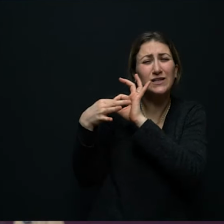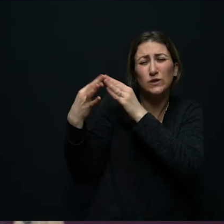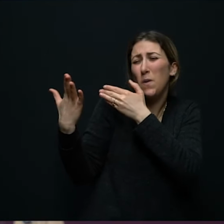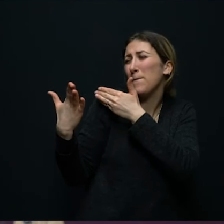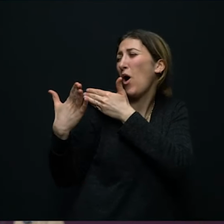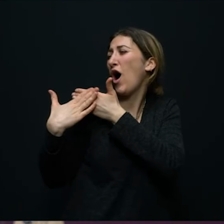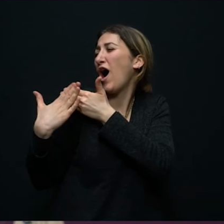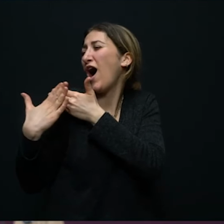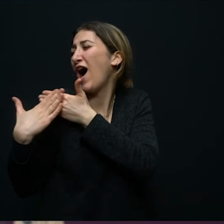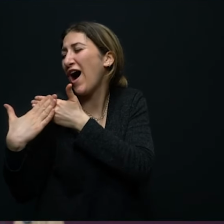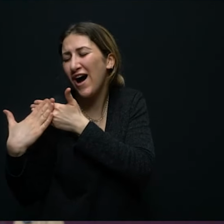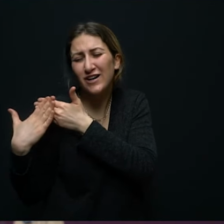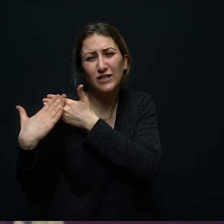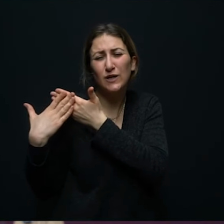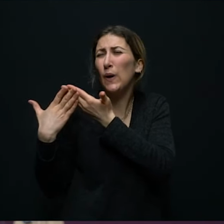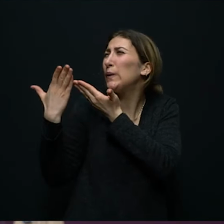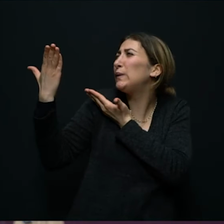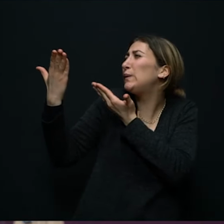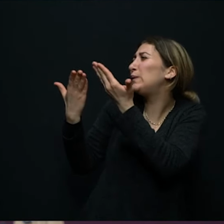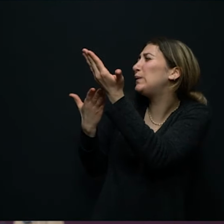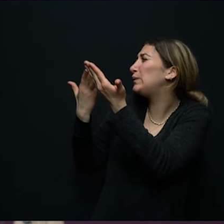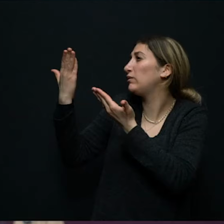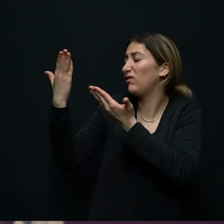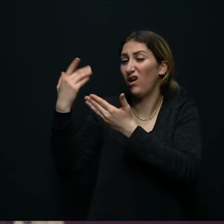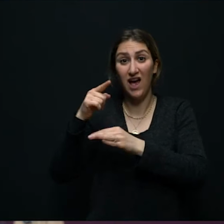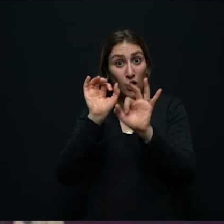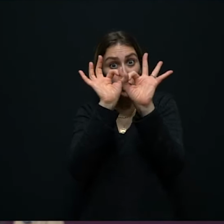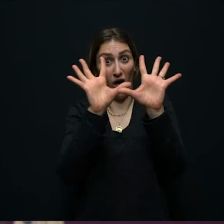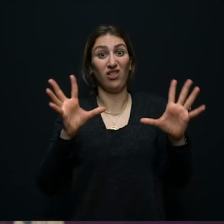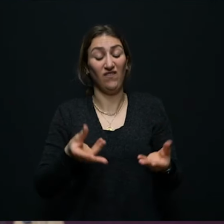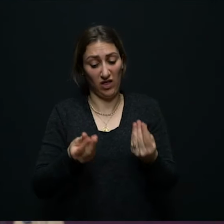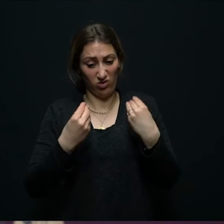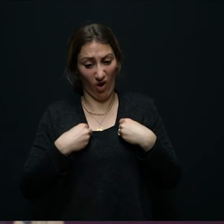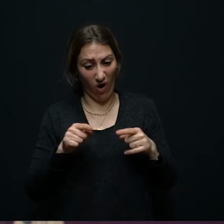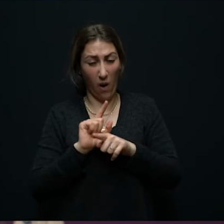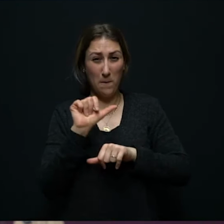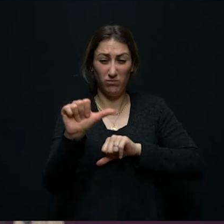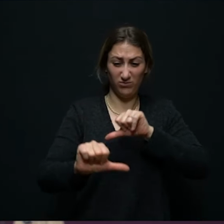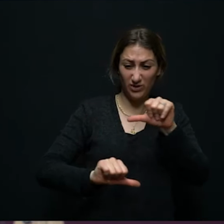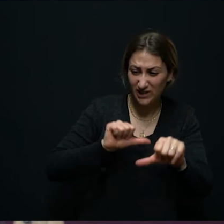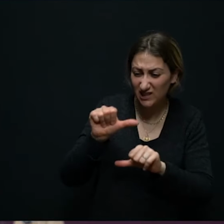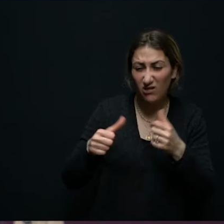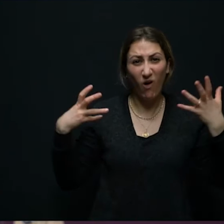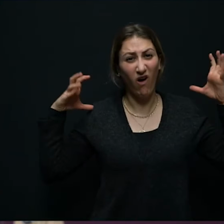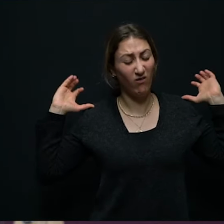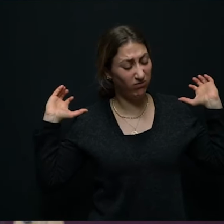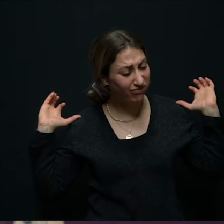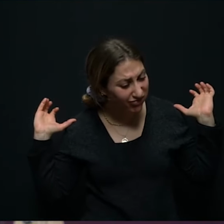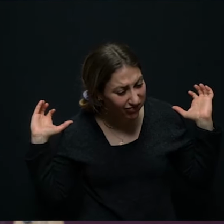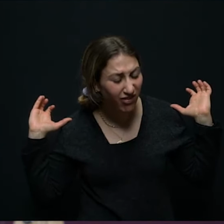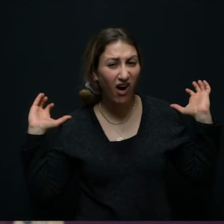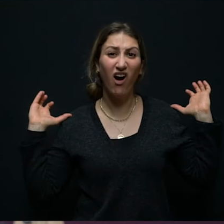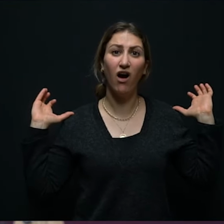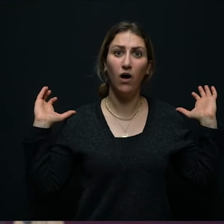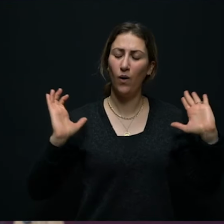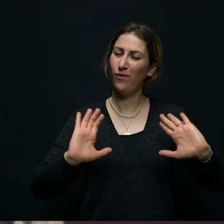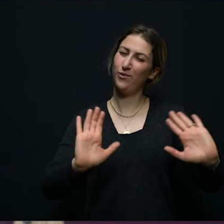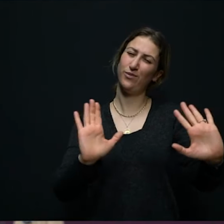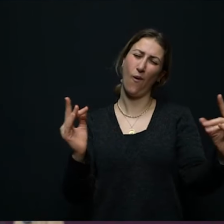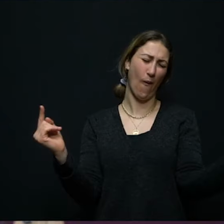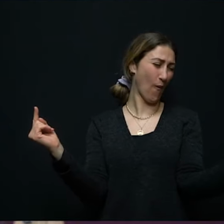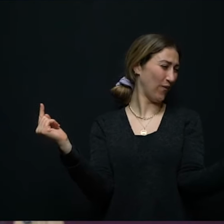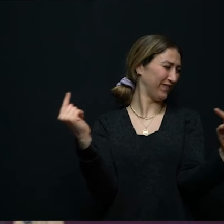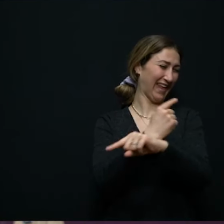sanction c'est pas une punition c'est pas un fardeau à porter c'est une grâce c'est un privilège et